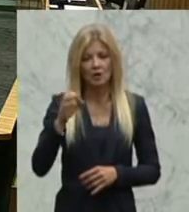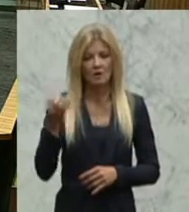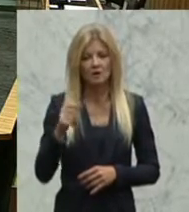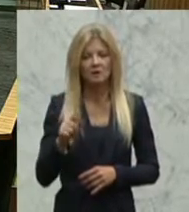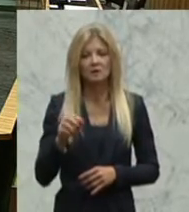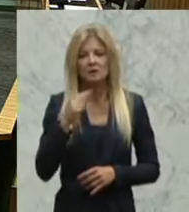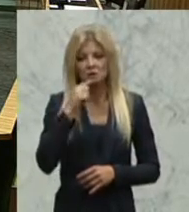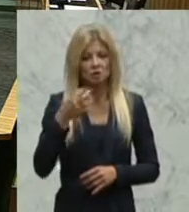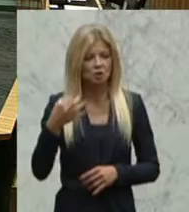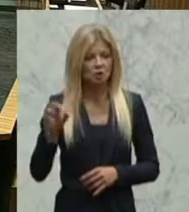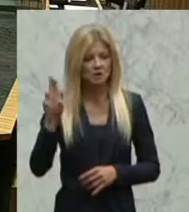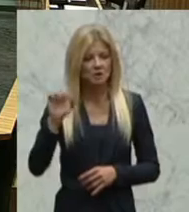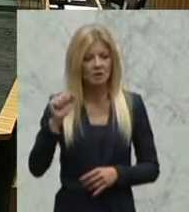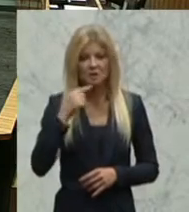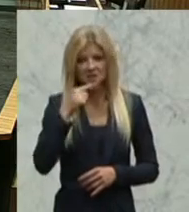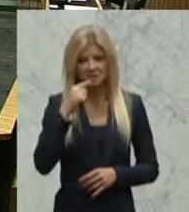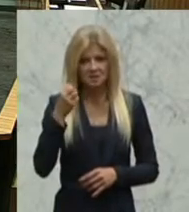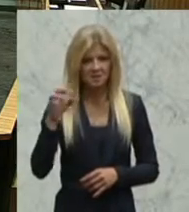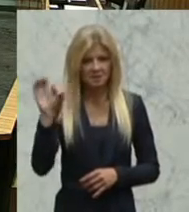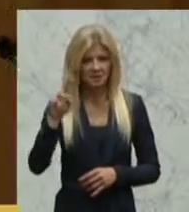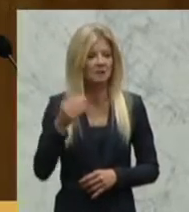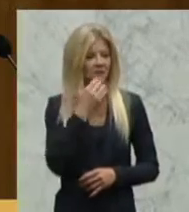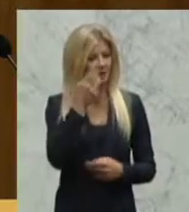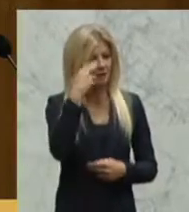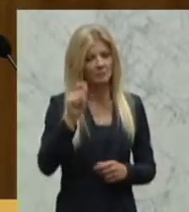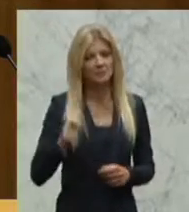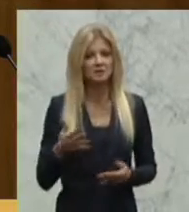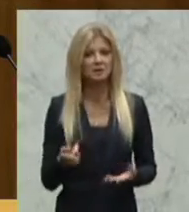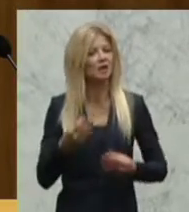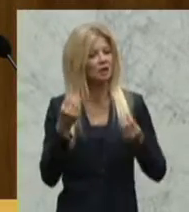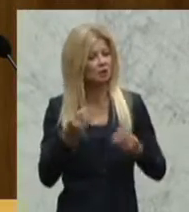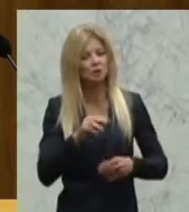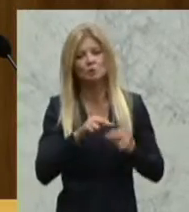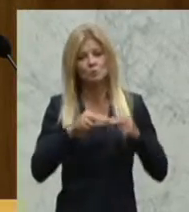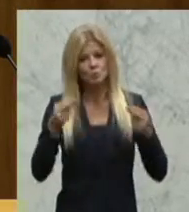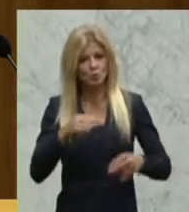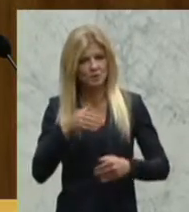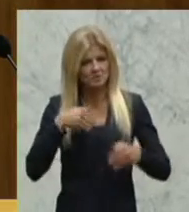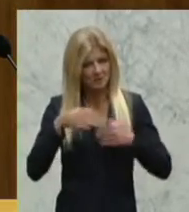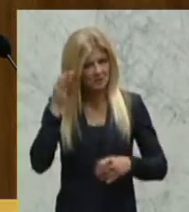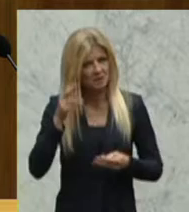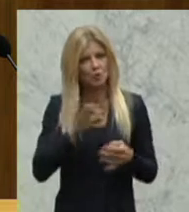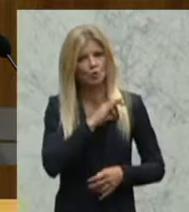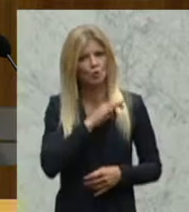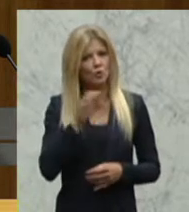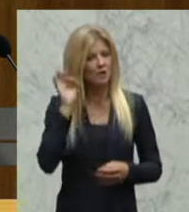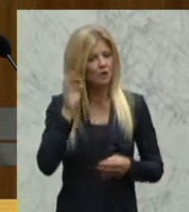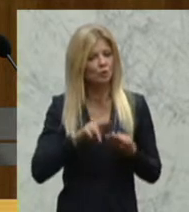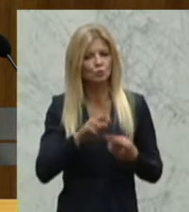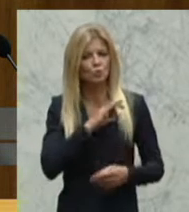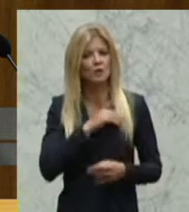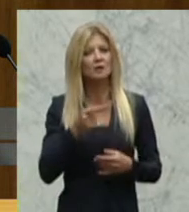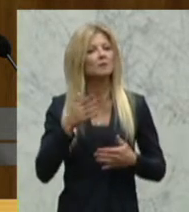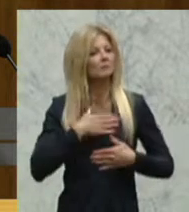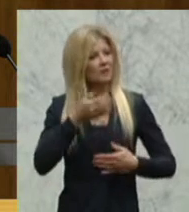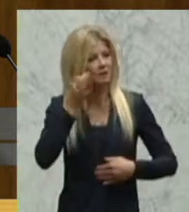Danke, Herr Präsident, geschätzte Frau Bundesministerin, Kolleginnen und Kollegen, meine Damen und Herren. Ja, geschätzte